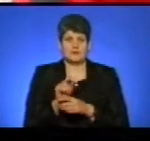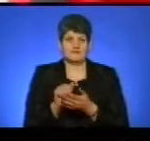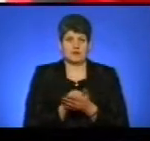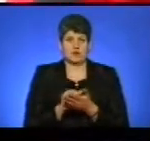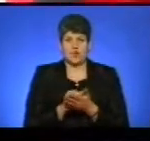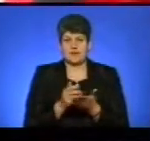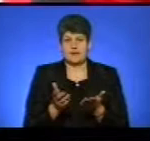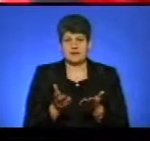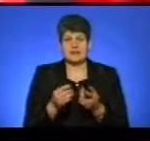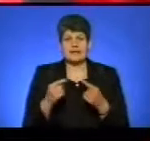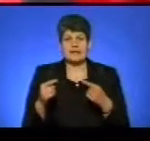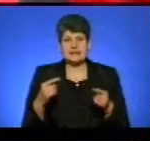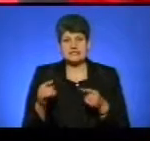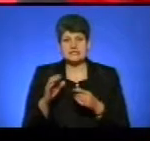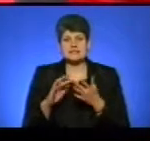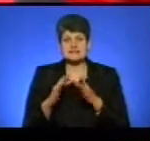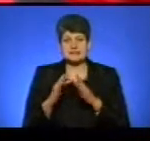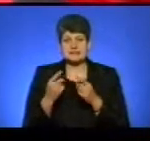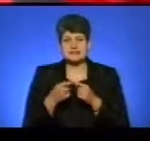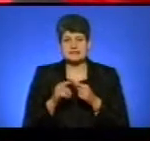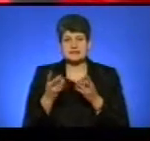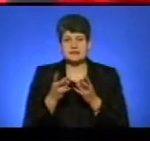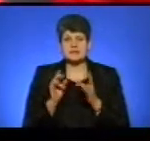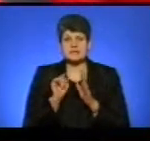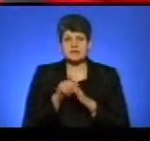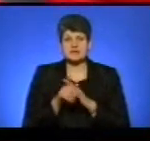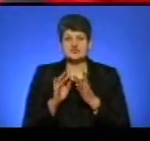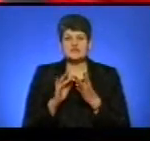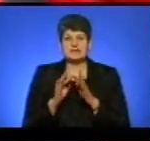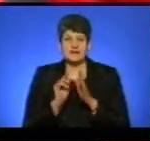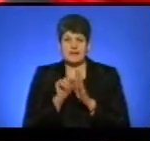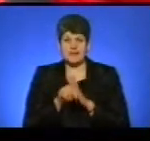документах. Інший сайт, це треба вже заходити через інтернет.